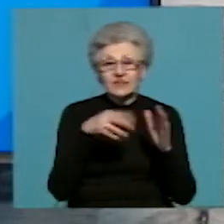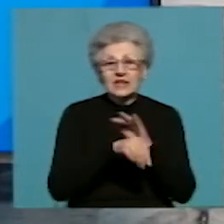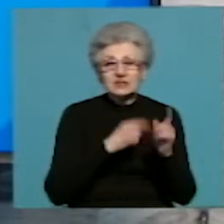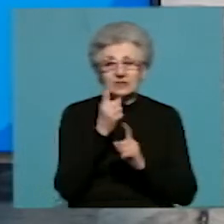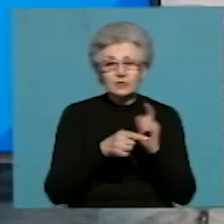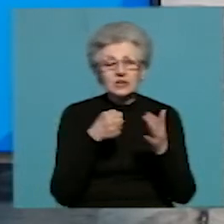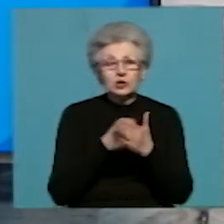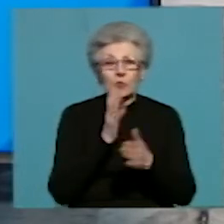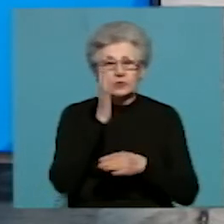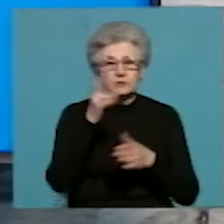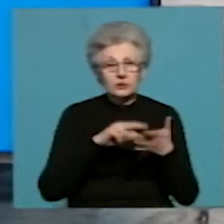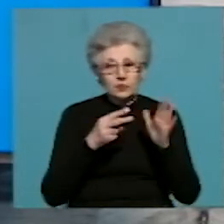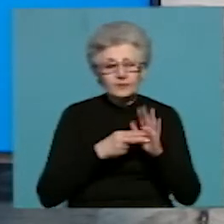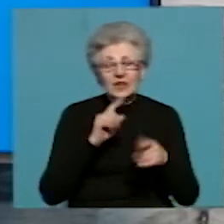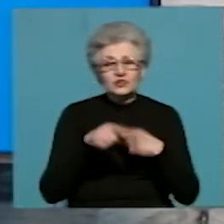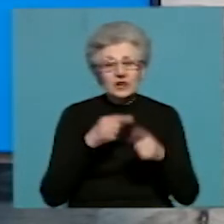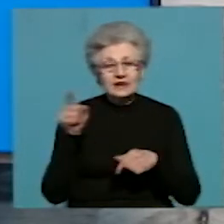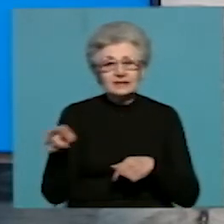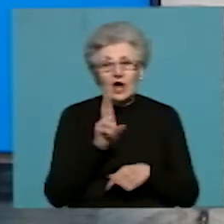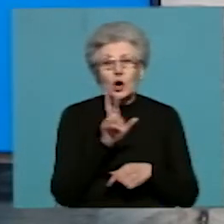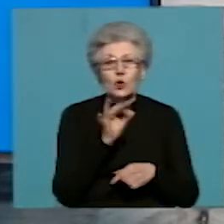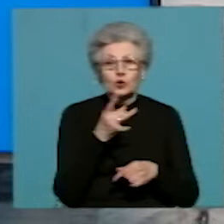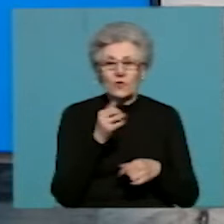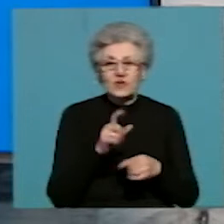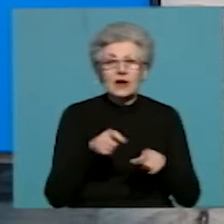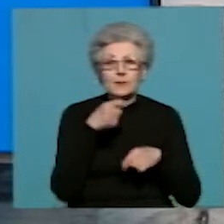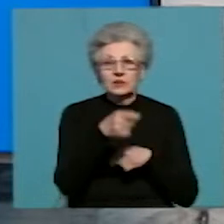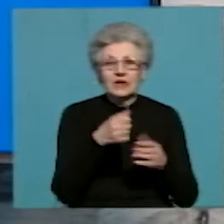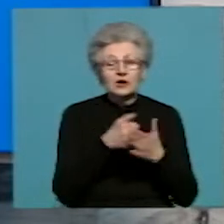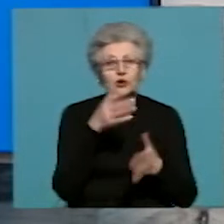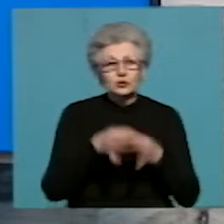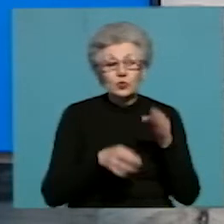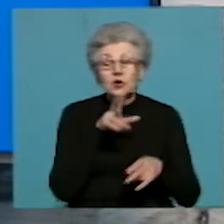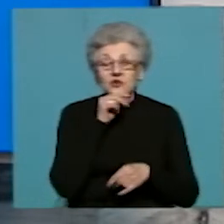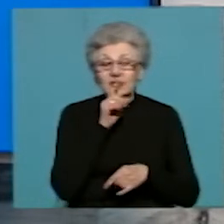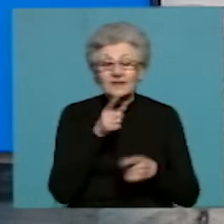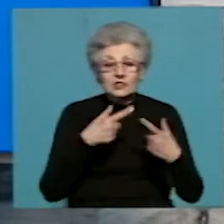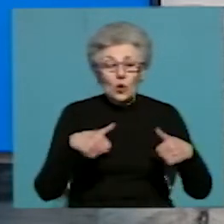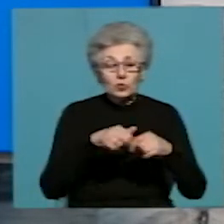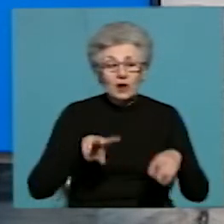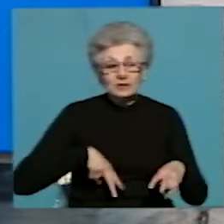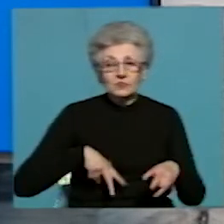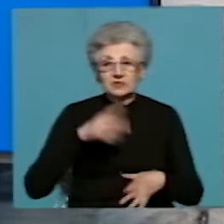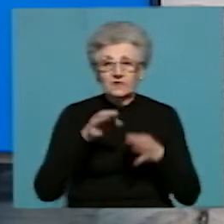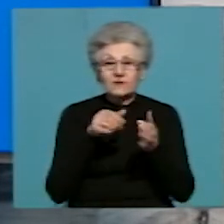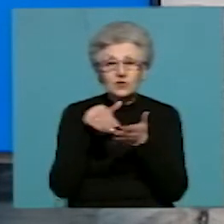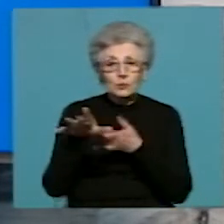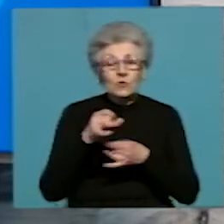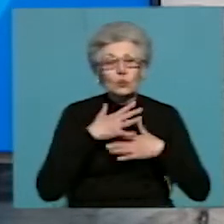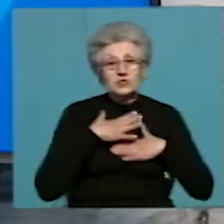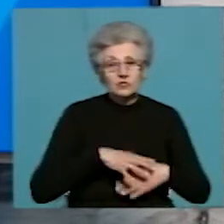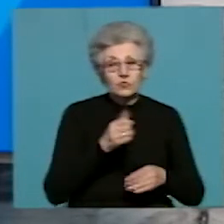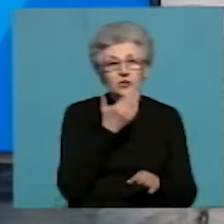області. Через це Коровійська сільська рада позивалася до суду. Чернівецький окружний адміністративний суд відмовив у задоволенні